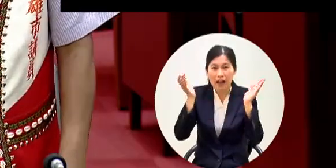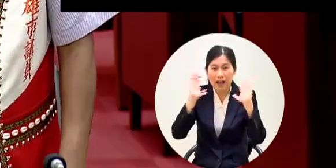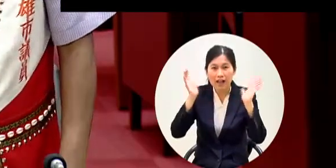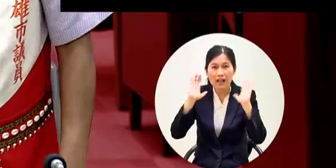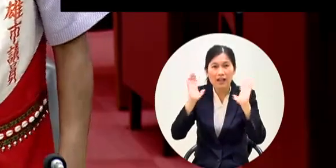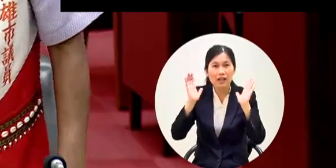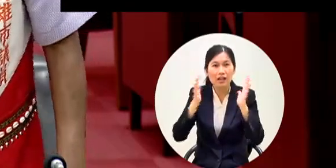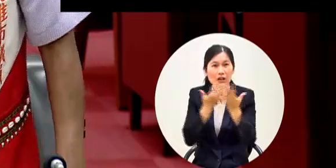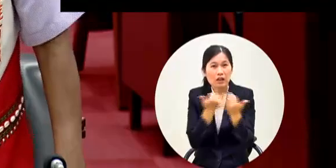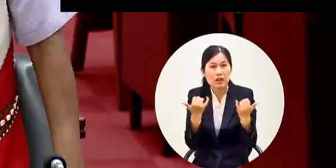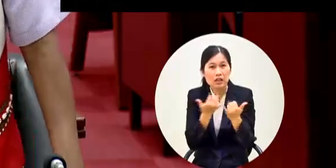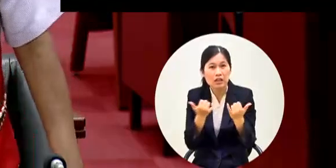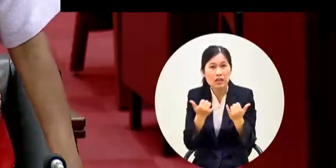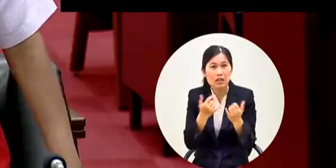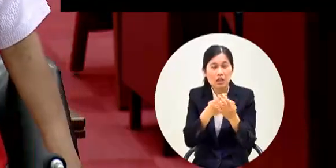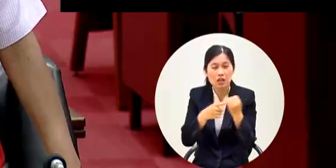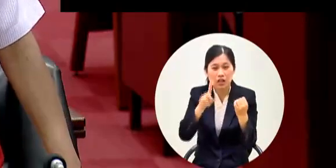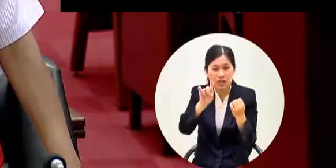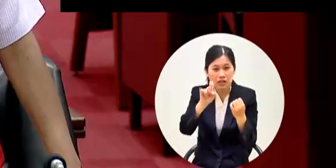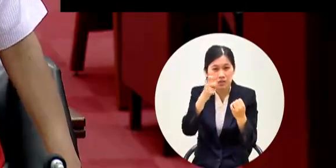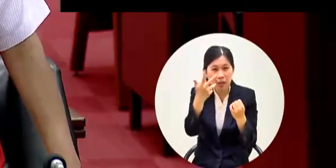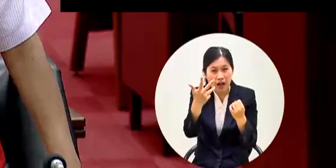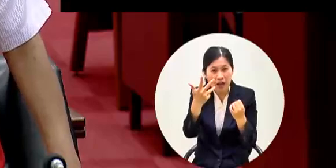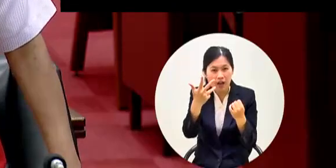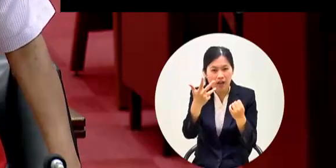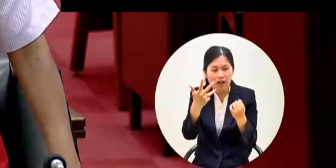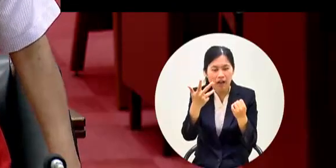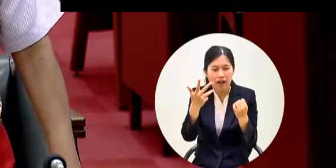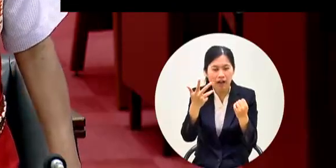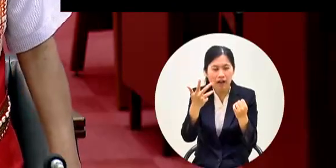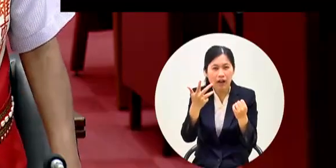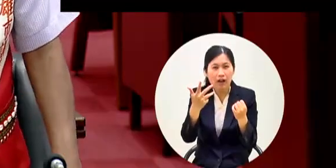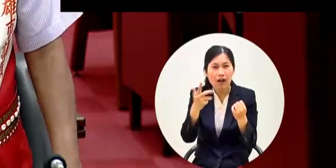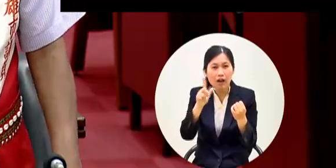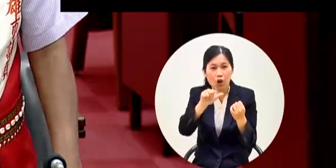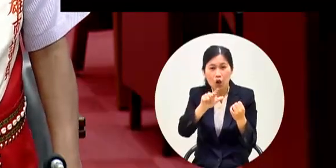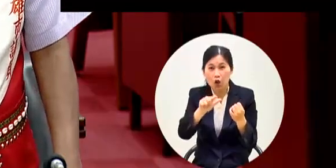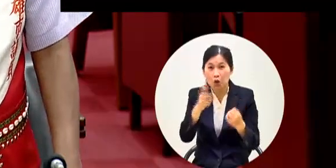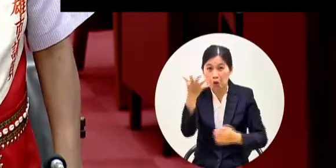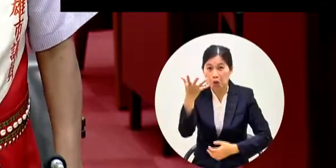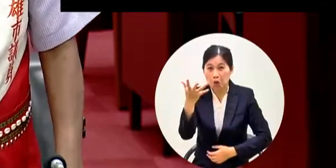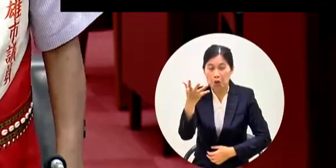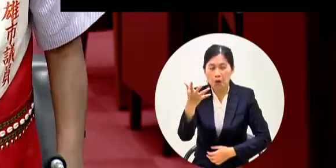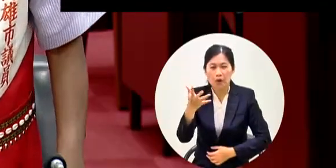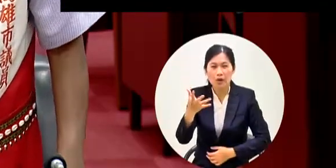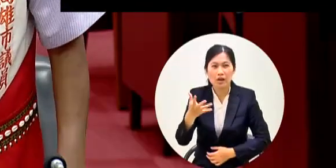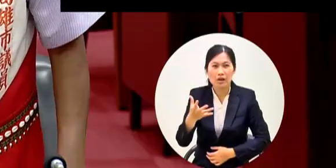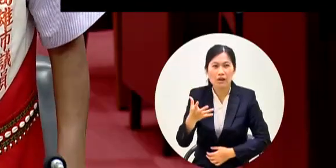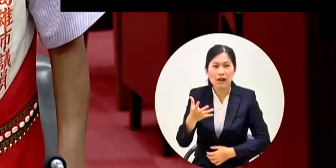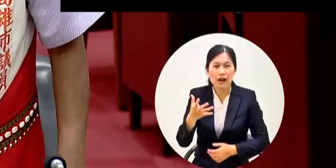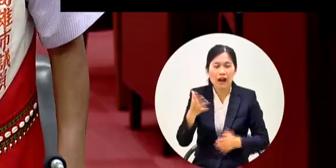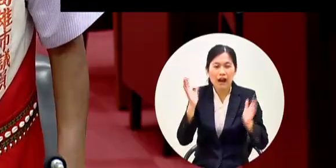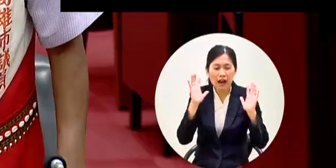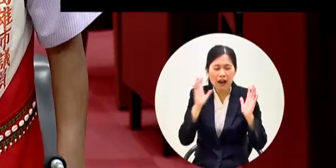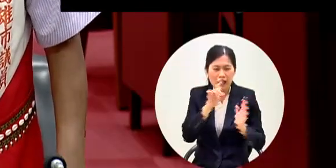墟了，才有还地还给原住民。这个第一个。第二个，在宝